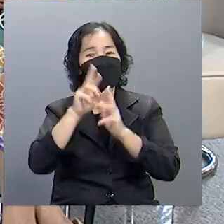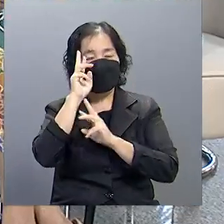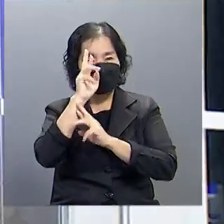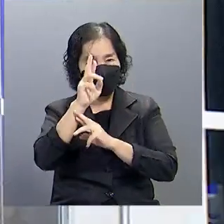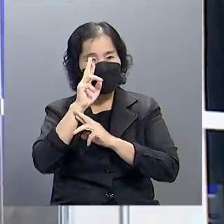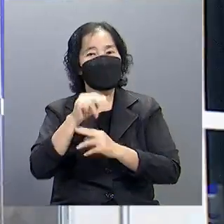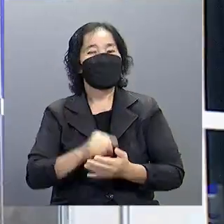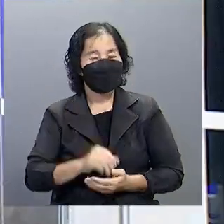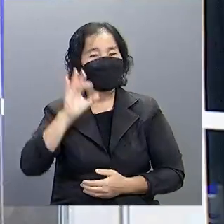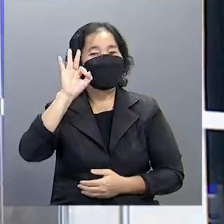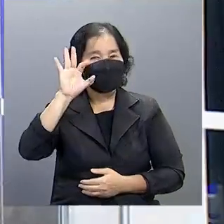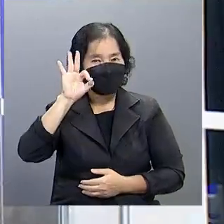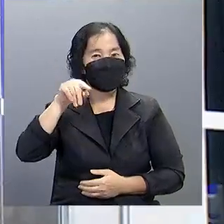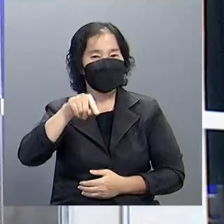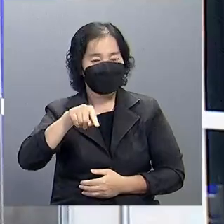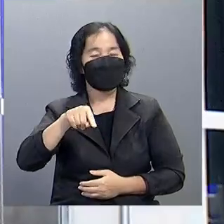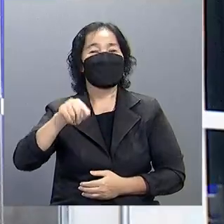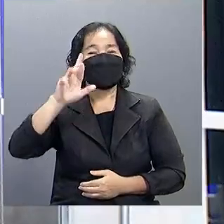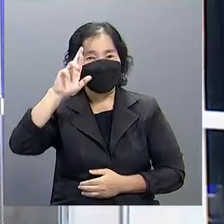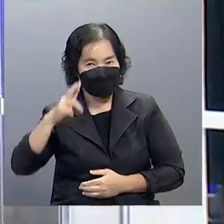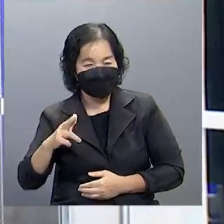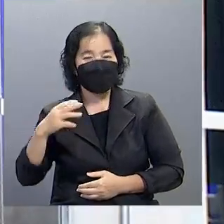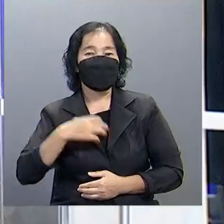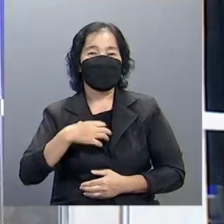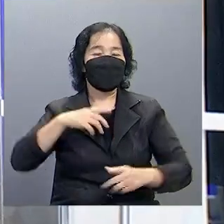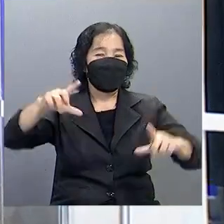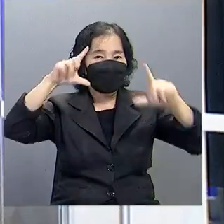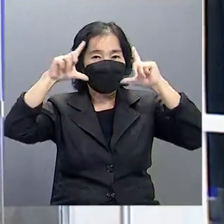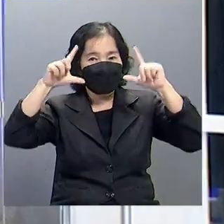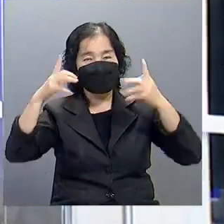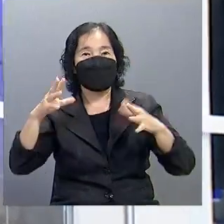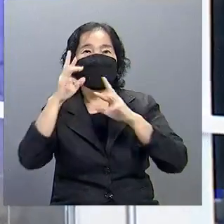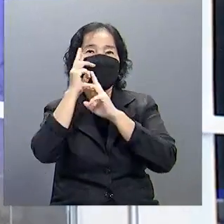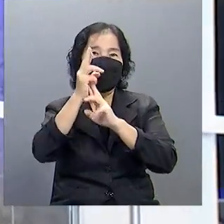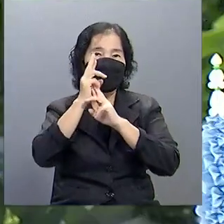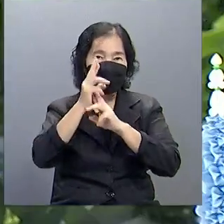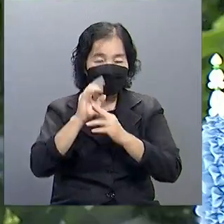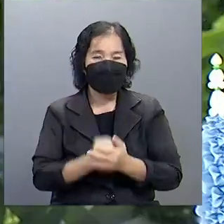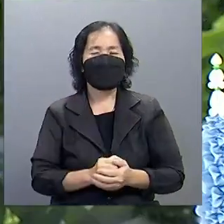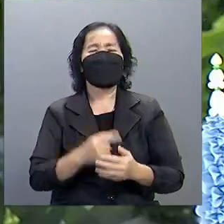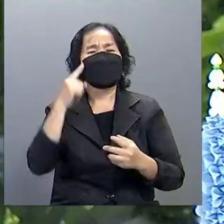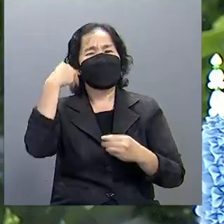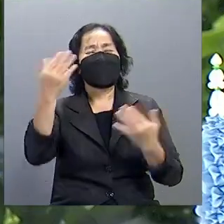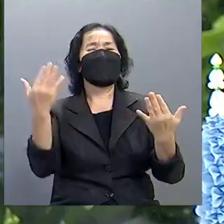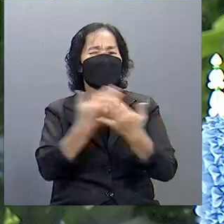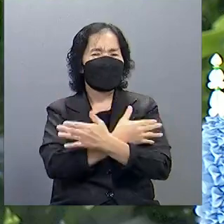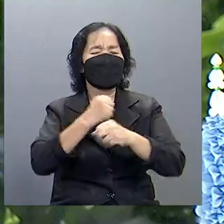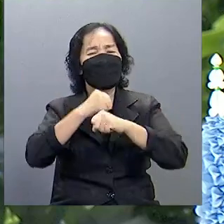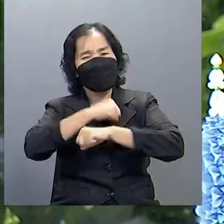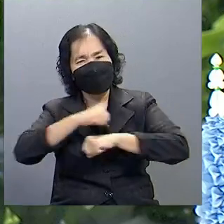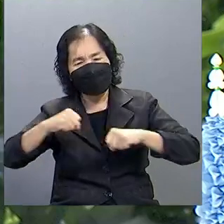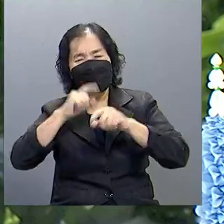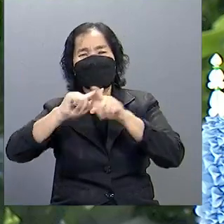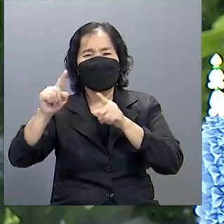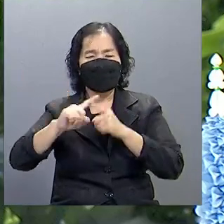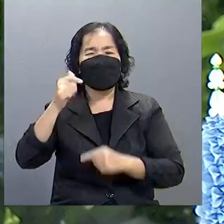น้าใครที่กำลังคิดอยู่ว่าอยากจะทำอะไรสนุกไปออกกำลังกายไปทำอย่างอื่นทำคอนเทนต์อื่นดีกว่าโอ๊ยตายแล้วมันสำอางอะไรถึงชีวิตได้เพราะอย่าเพิ่ง